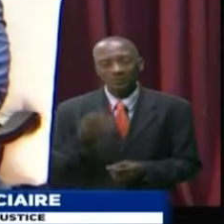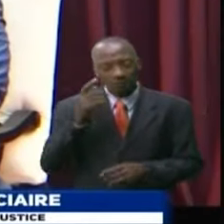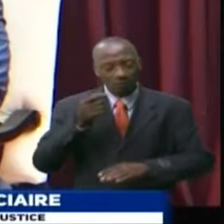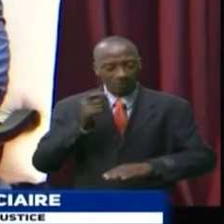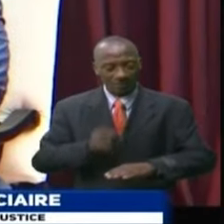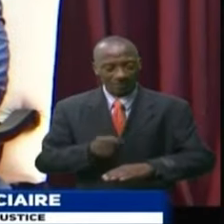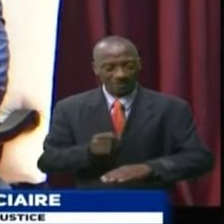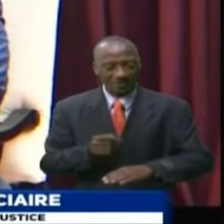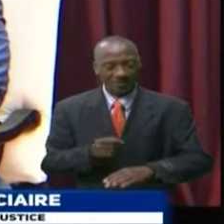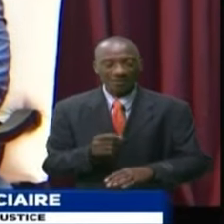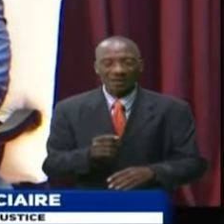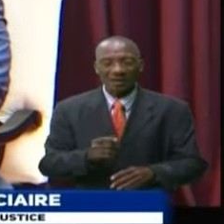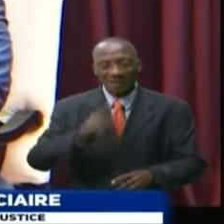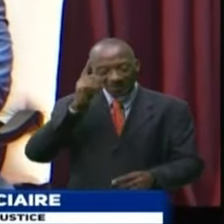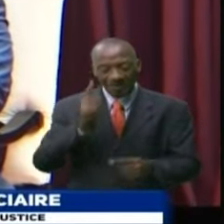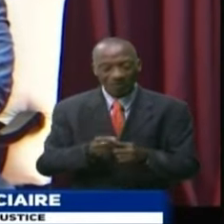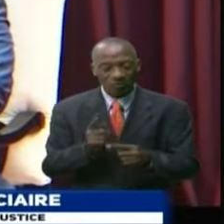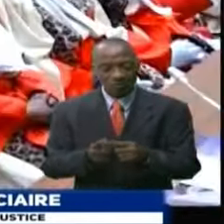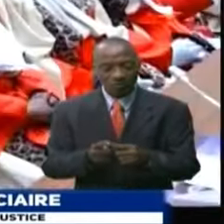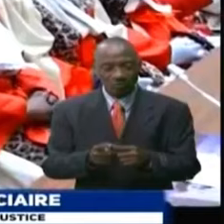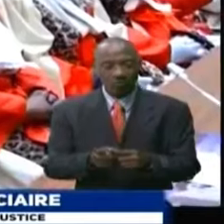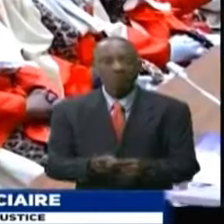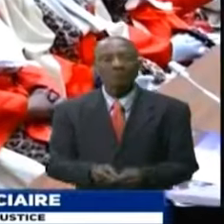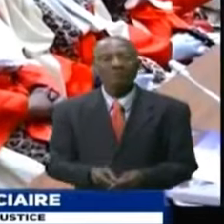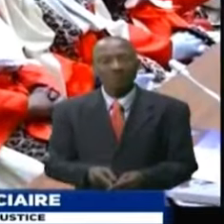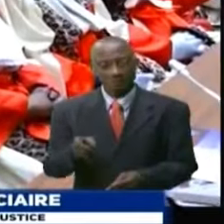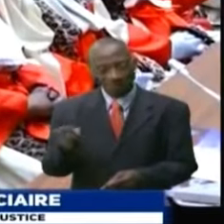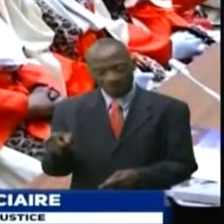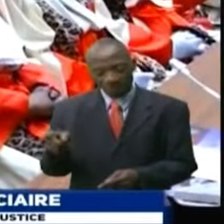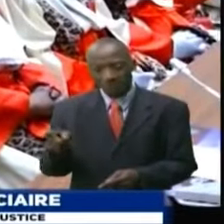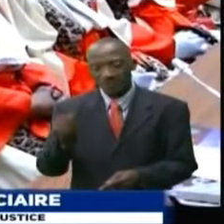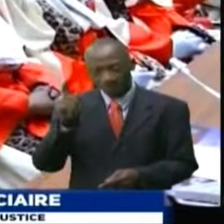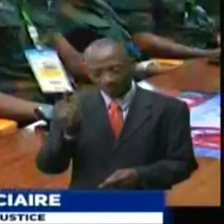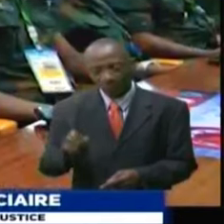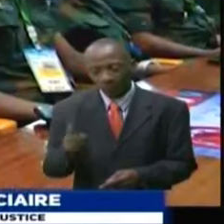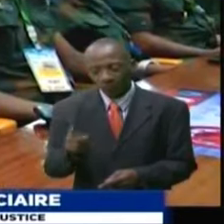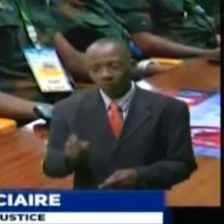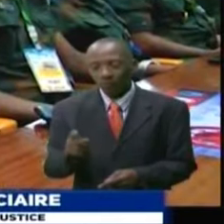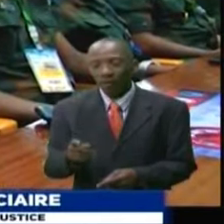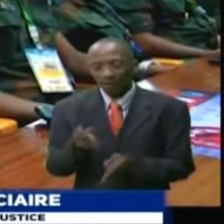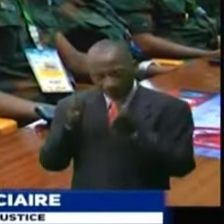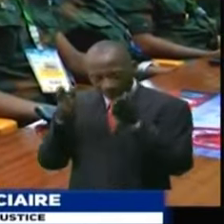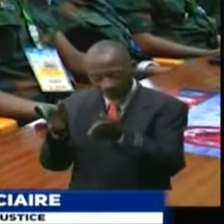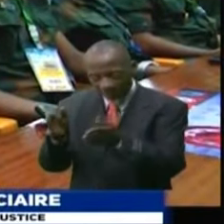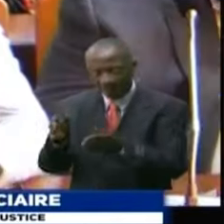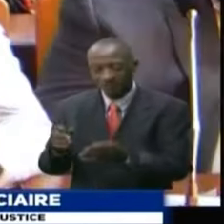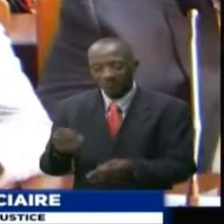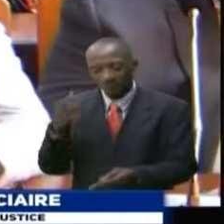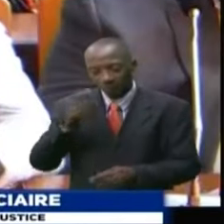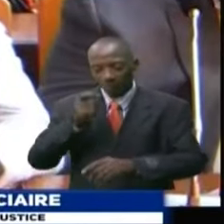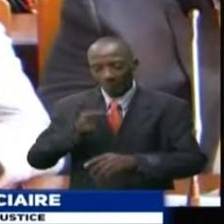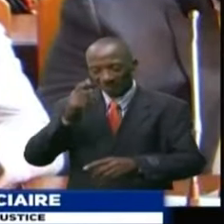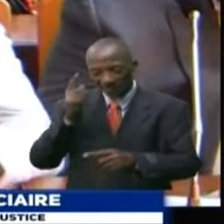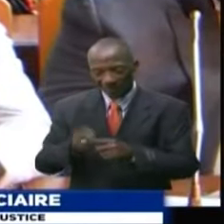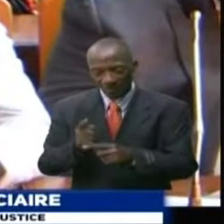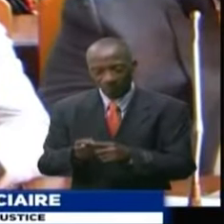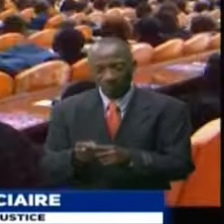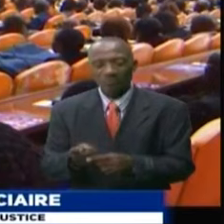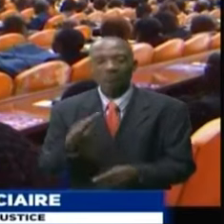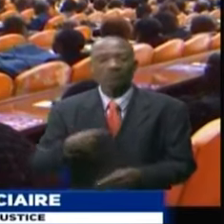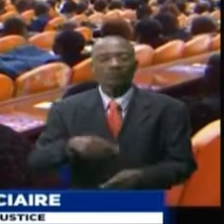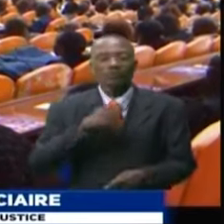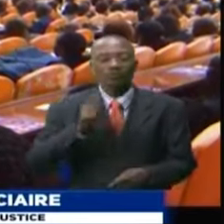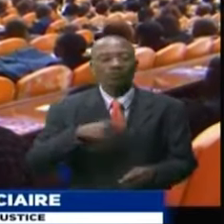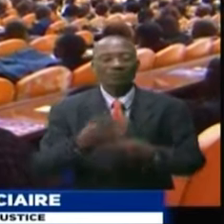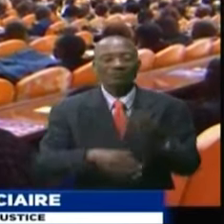magistrats indisciplinés, réactiver la chambre disciplinaire. Doter la justice des moyens pour un fonctionnement efficient et